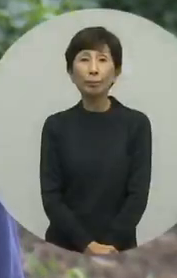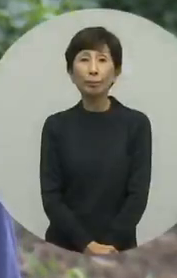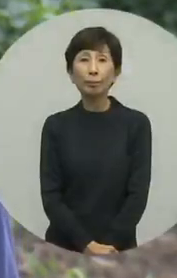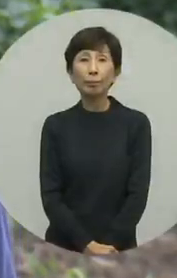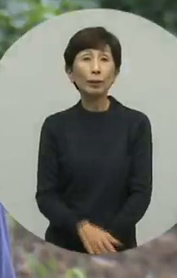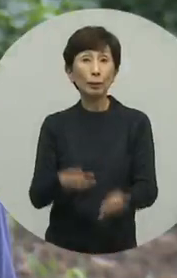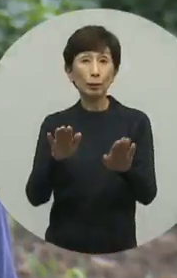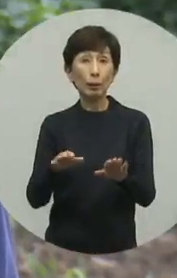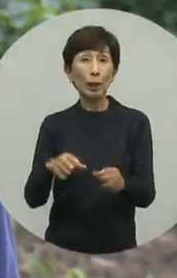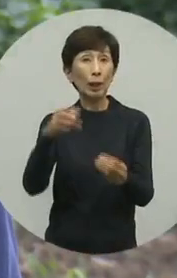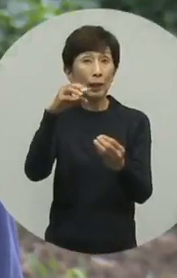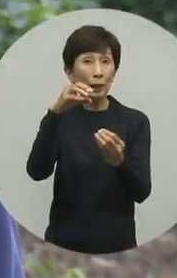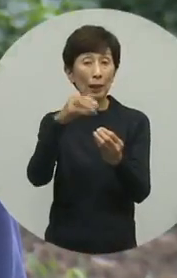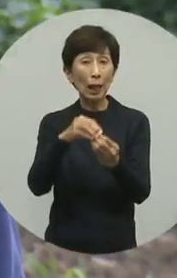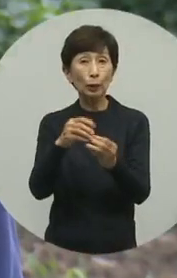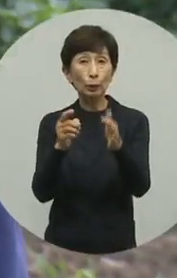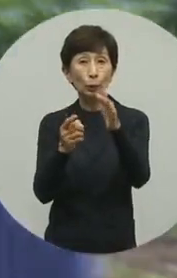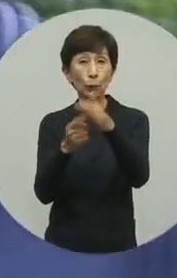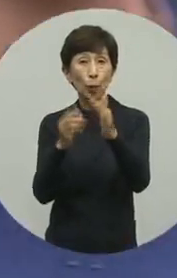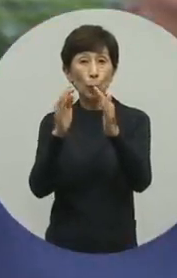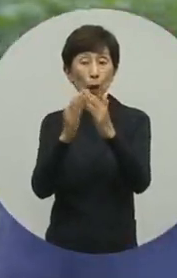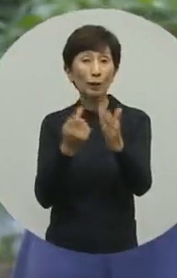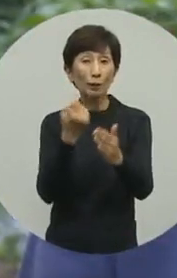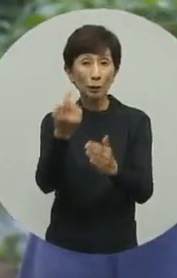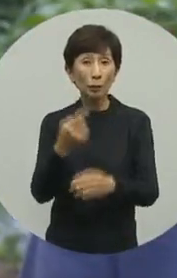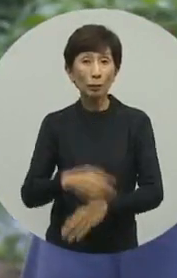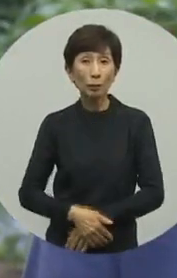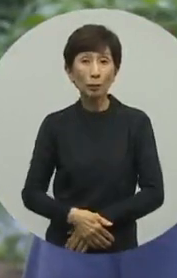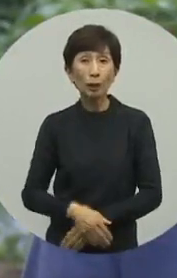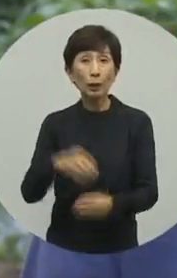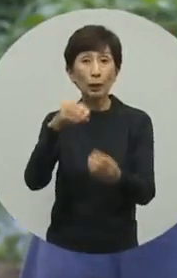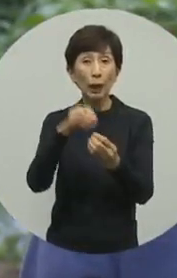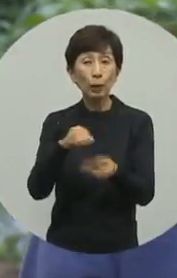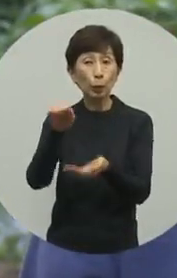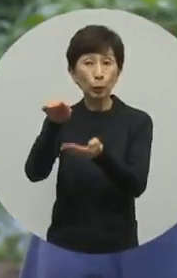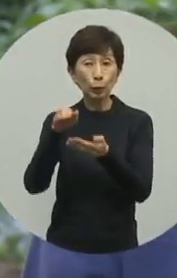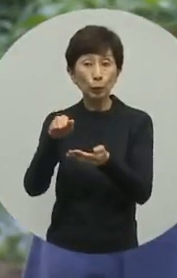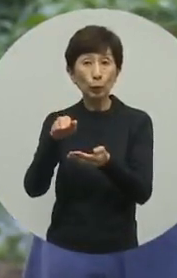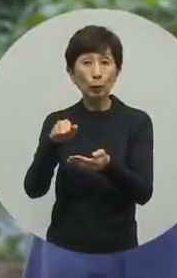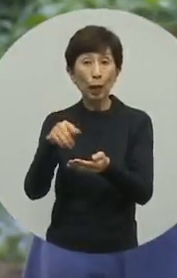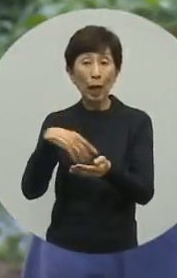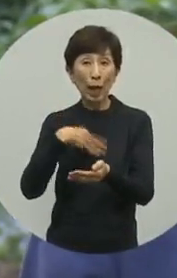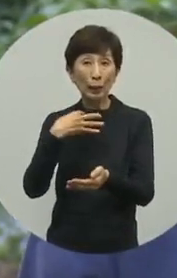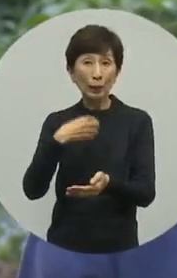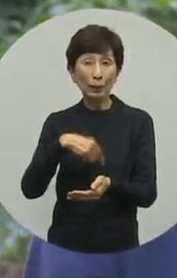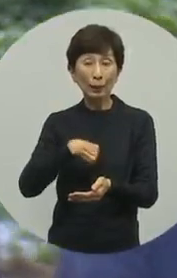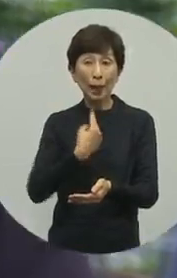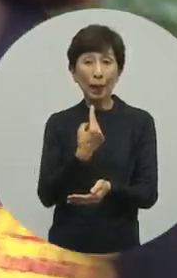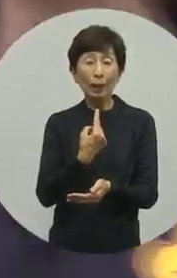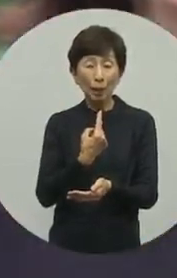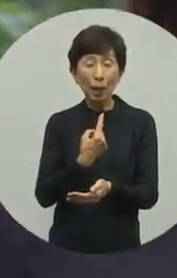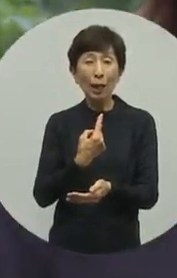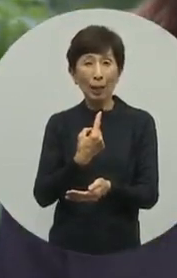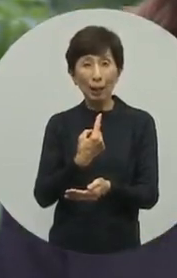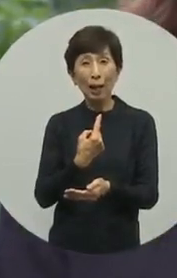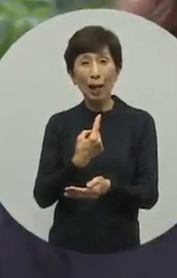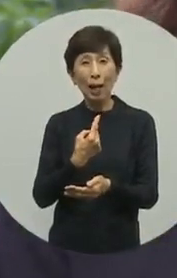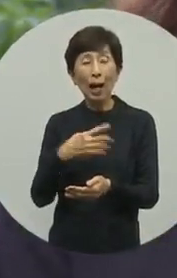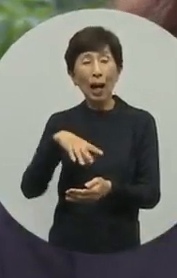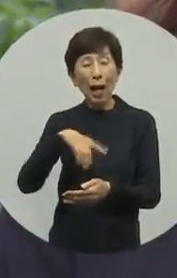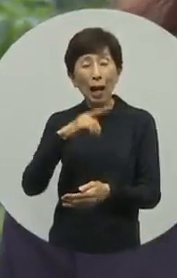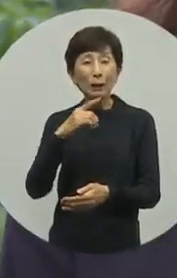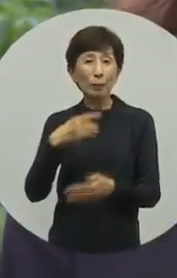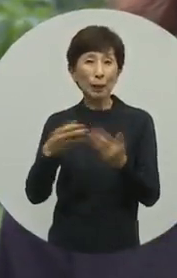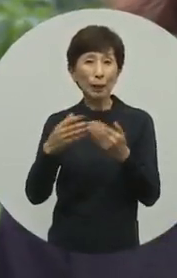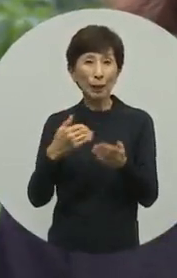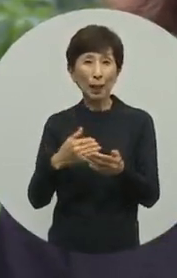今回はナス農家さんのお宅にお邪魔します。 ナスを収穫するのは初めてなのでとっても楽しみです。 レシピに活かせることを